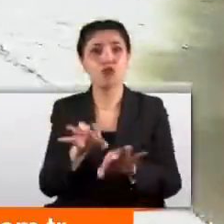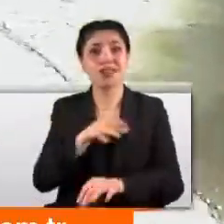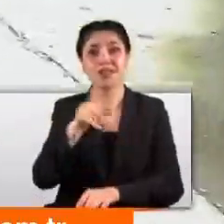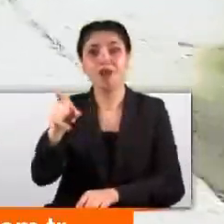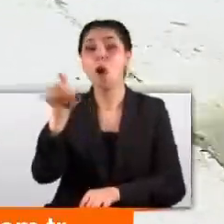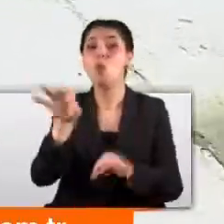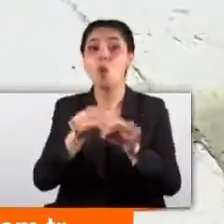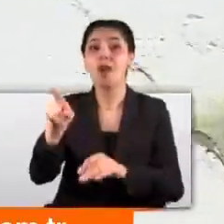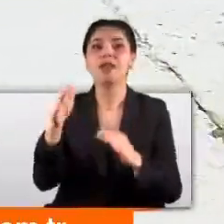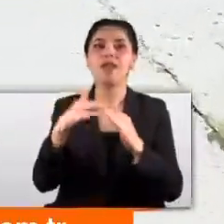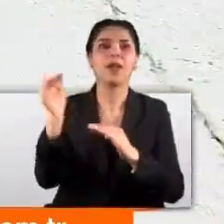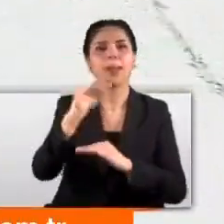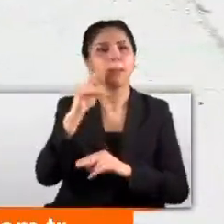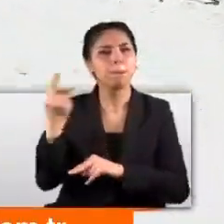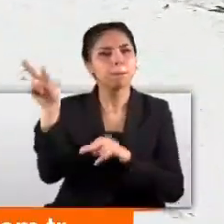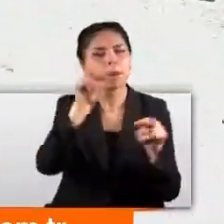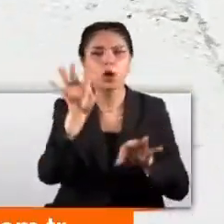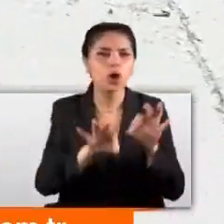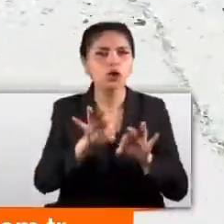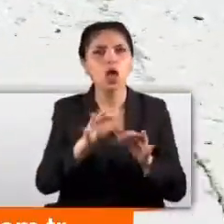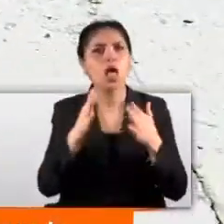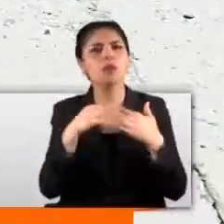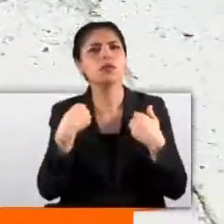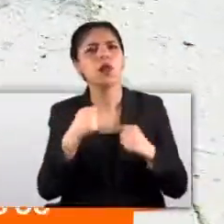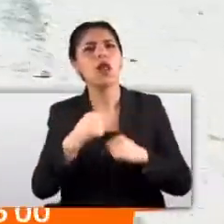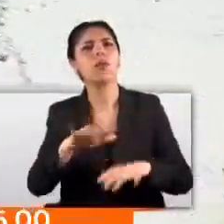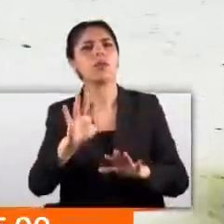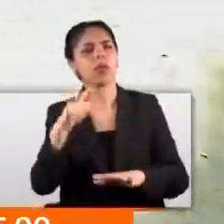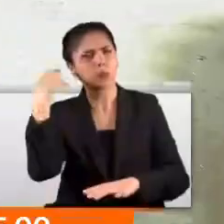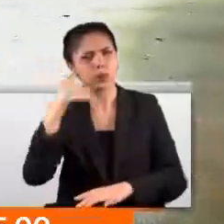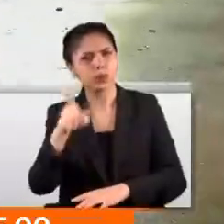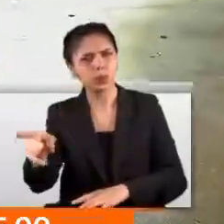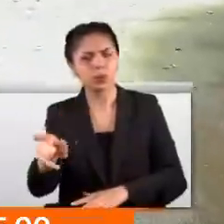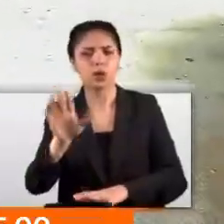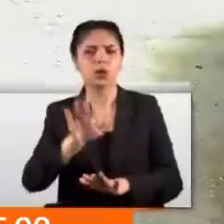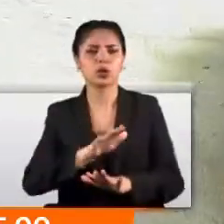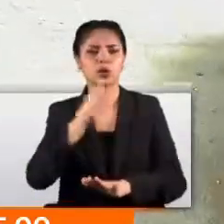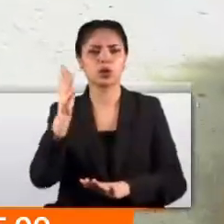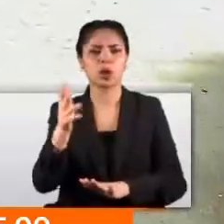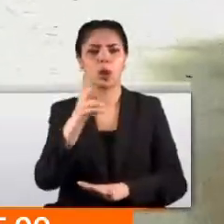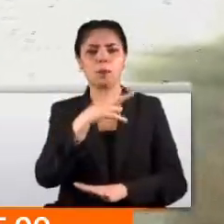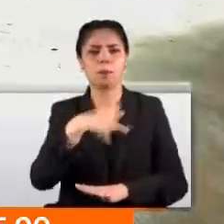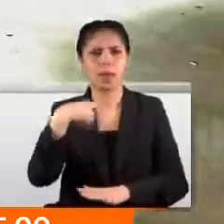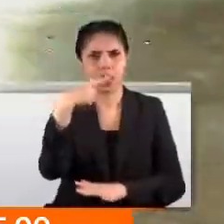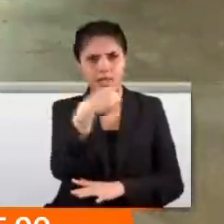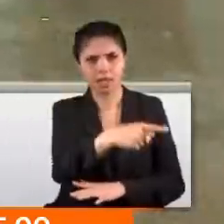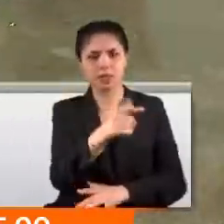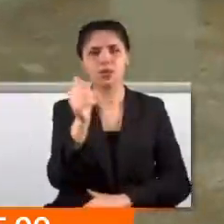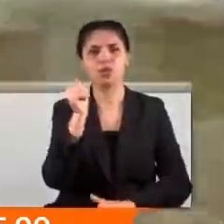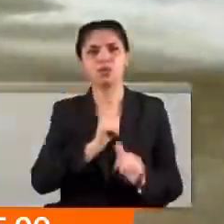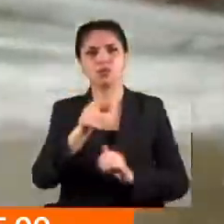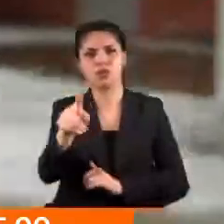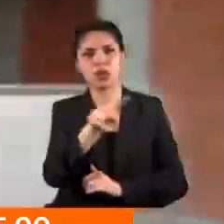o mühendis evi incelediğinde evinin çok sağlam olmadığını düşündü. Ardından da hem belediye hem de